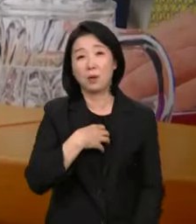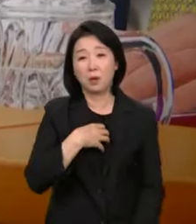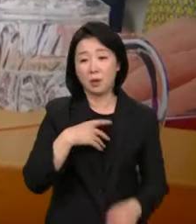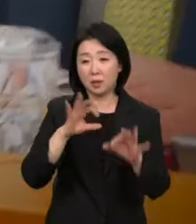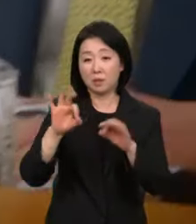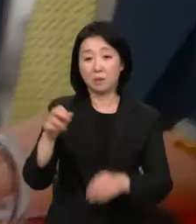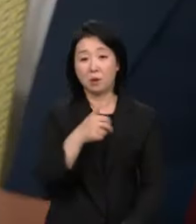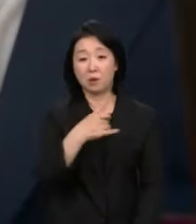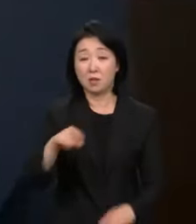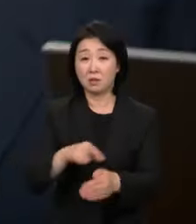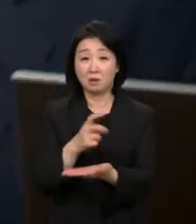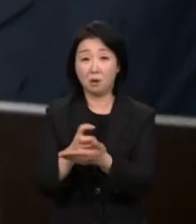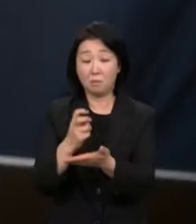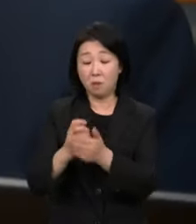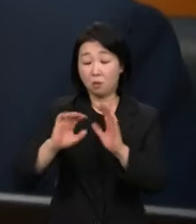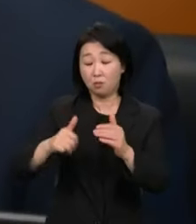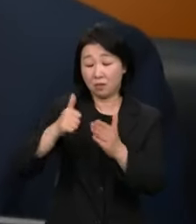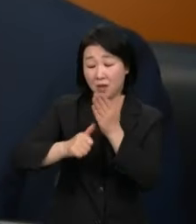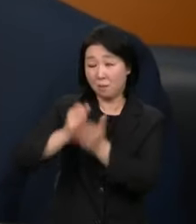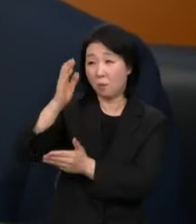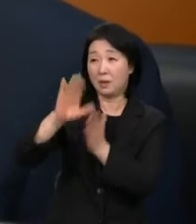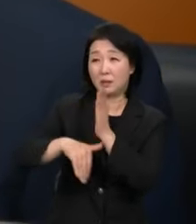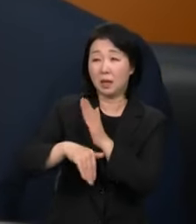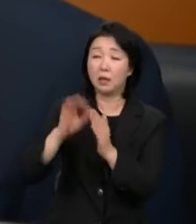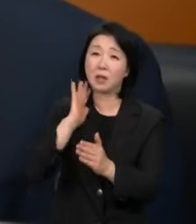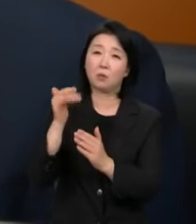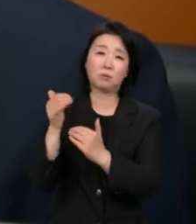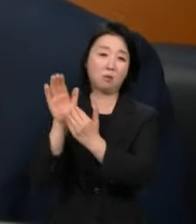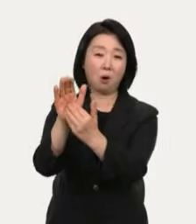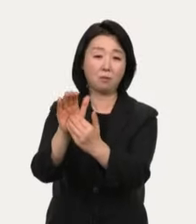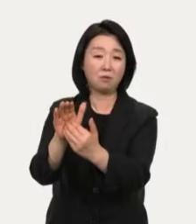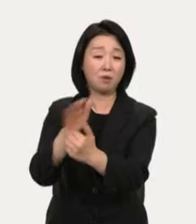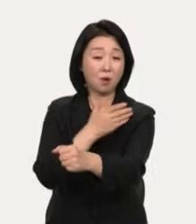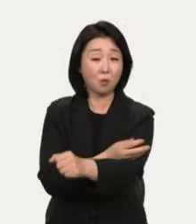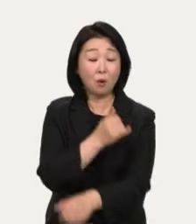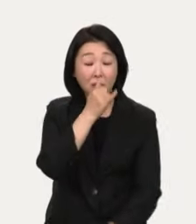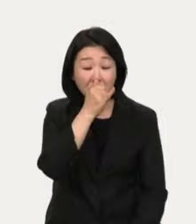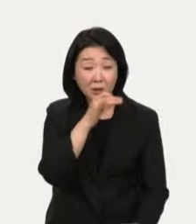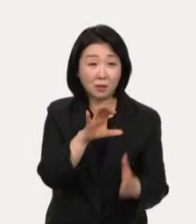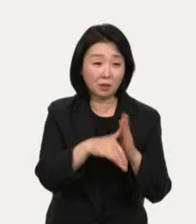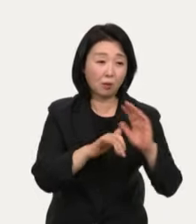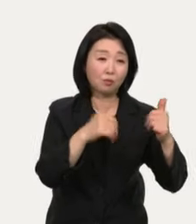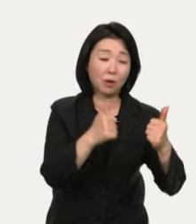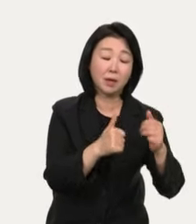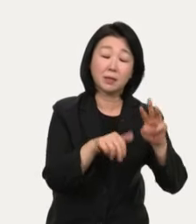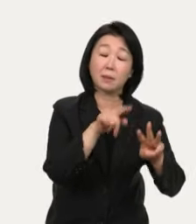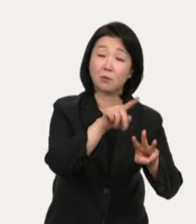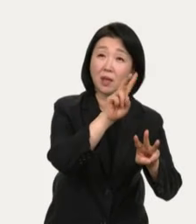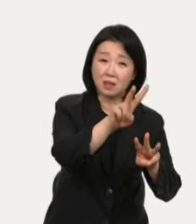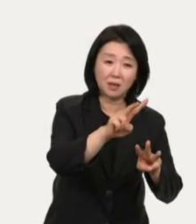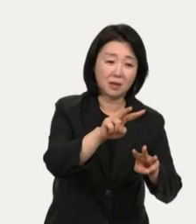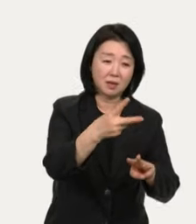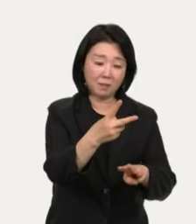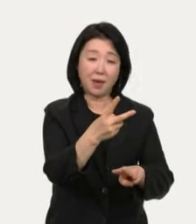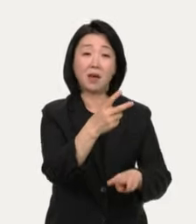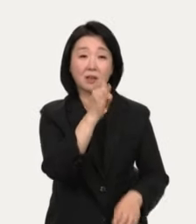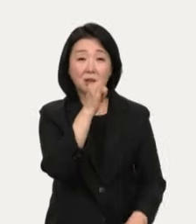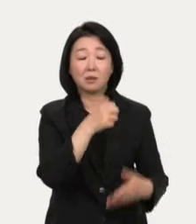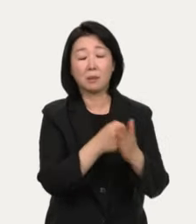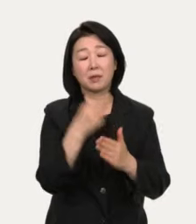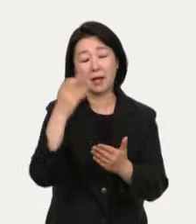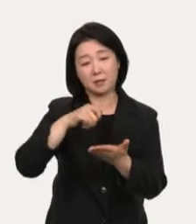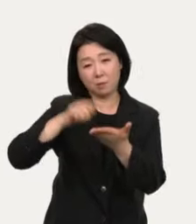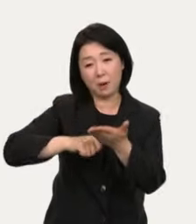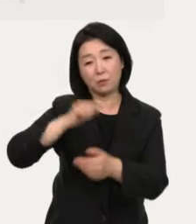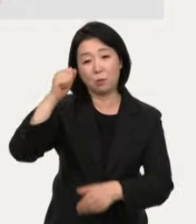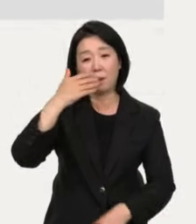등 국회 통과 법안에 대통령이 거부권을 행사하더라도 국회는 재적의원 3분의 2인 200석으로 다시 법안을 통과시킬 수